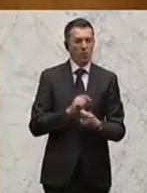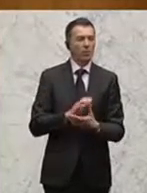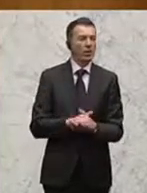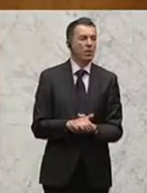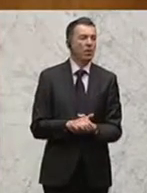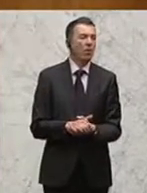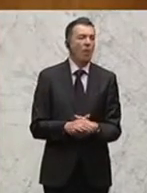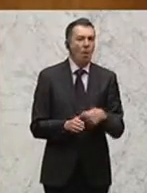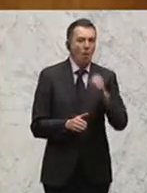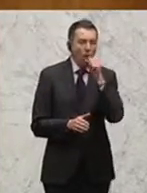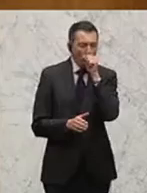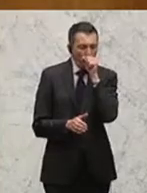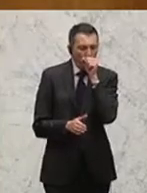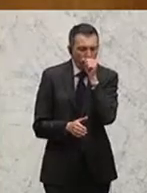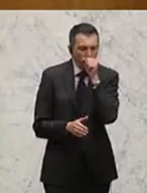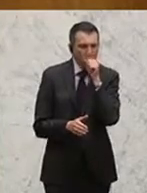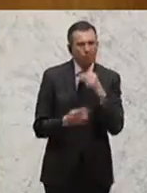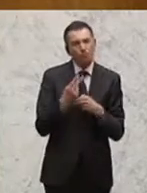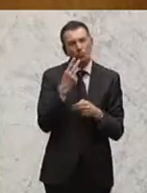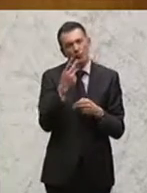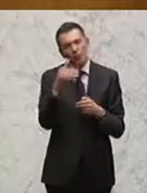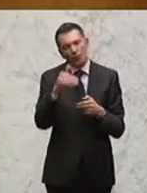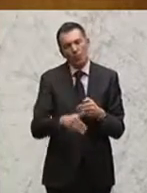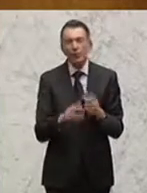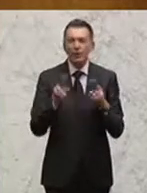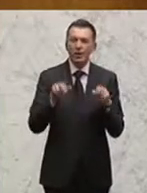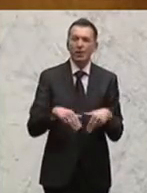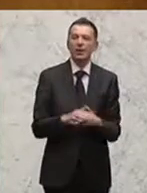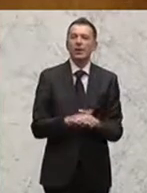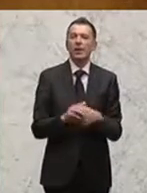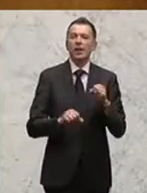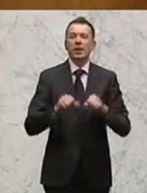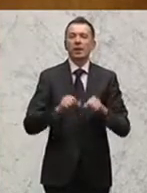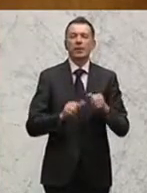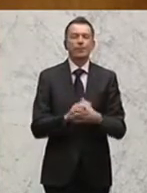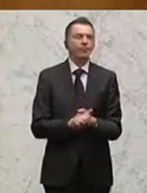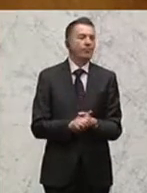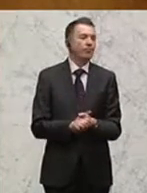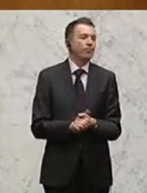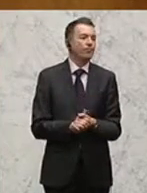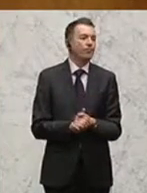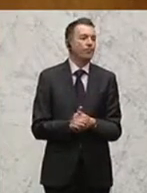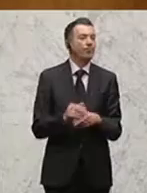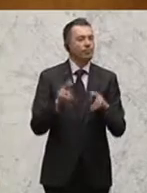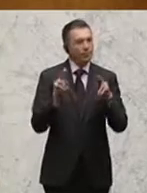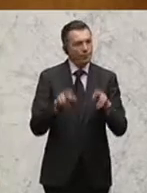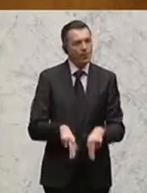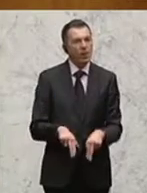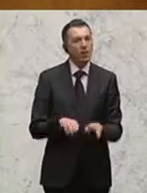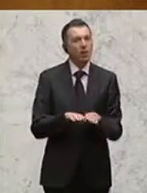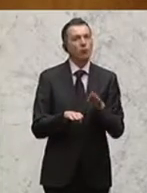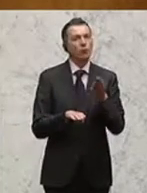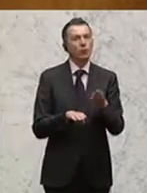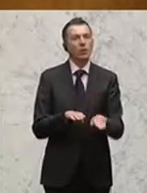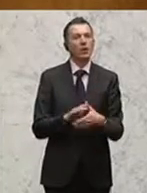Persönlichkeitsveränderung, wo es darum geht, hier vor allem auch richtig zu reagieren, hier richtige Schritte